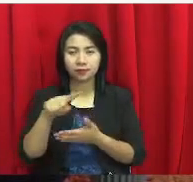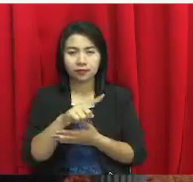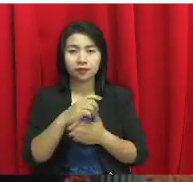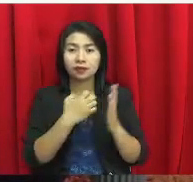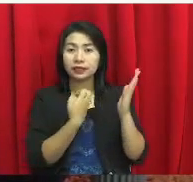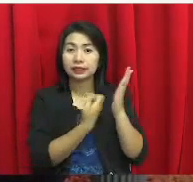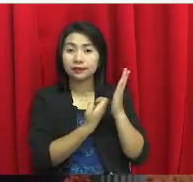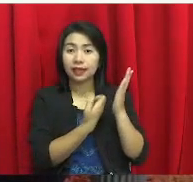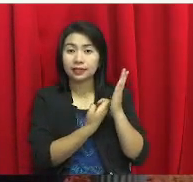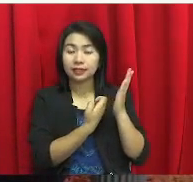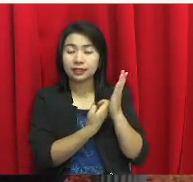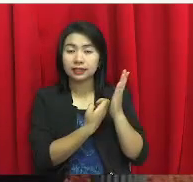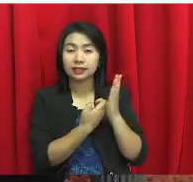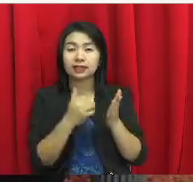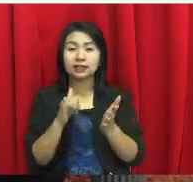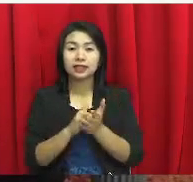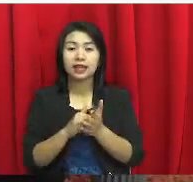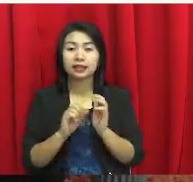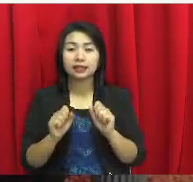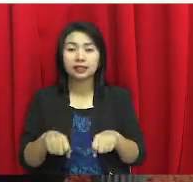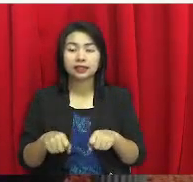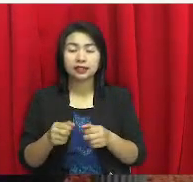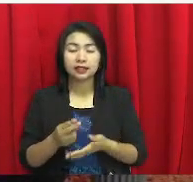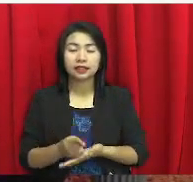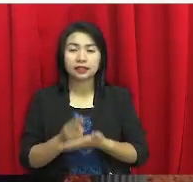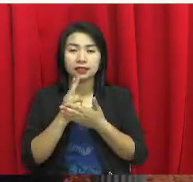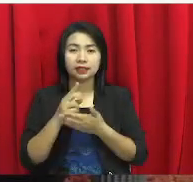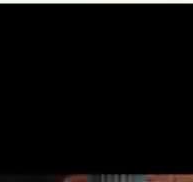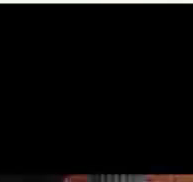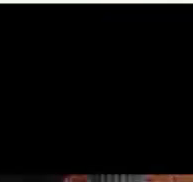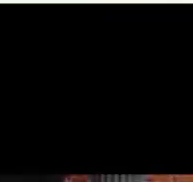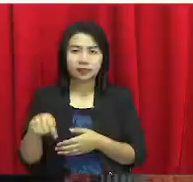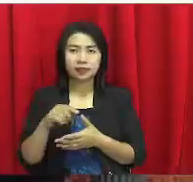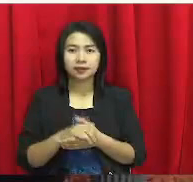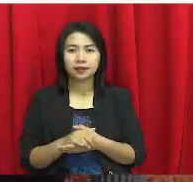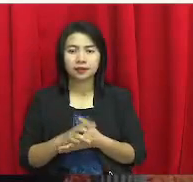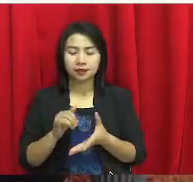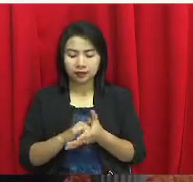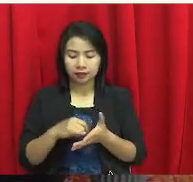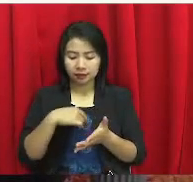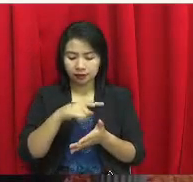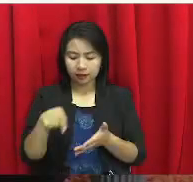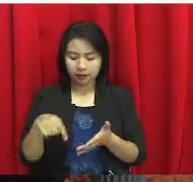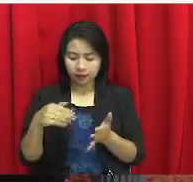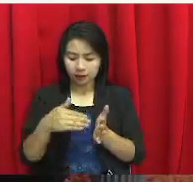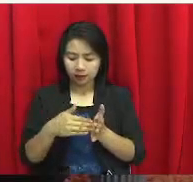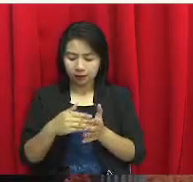ebidensya, that's the word. Isa po sa mga ebidensya na tayo po ay